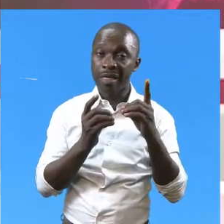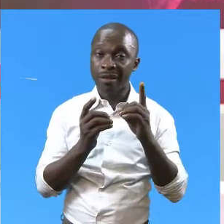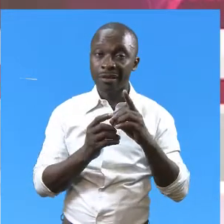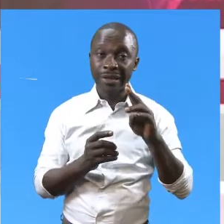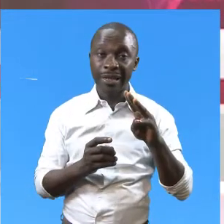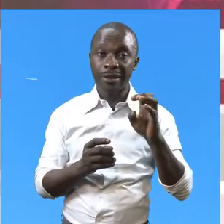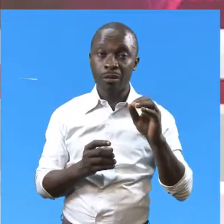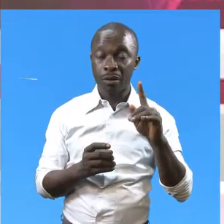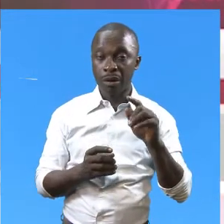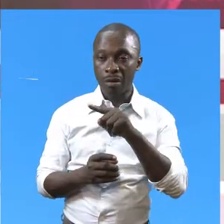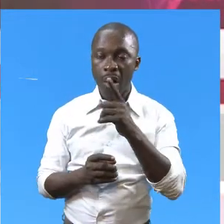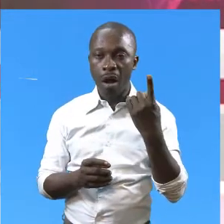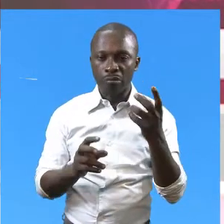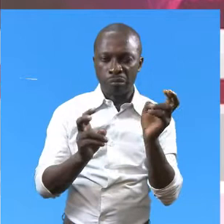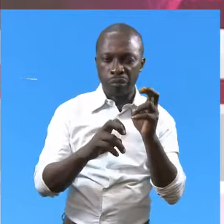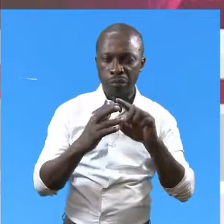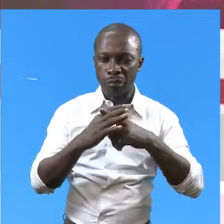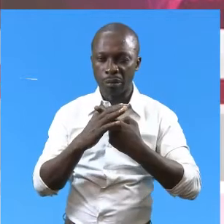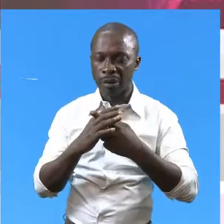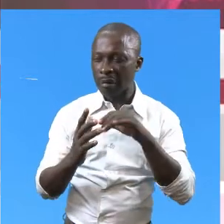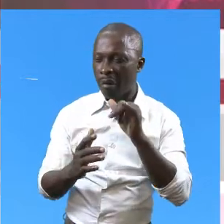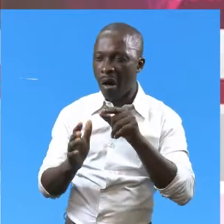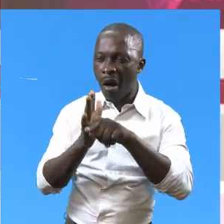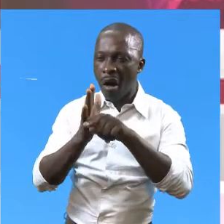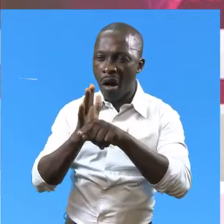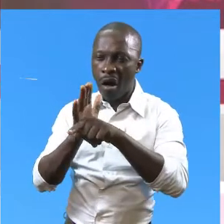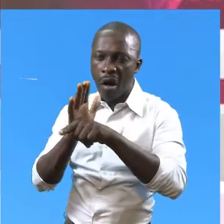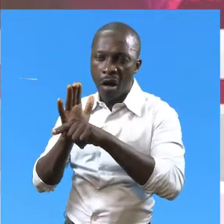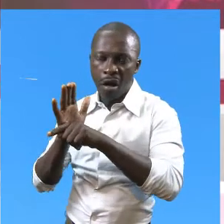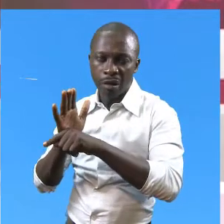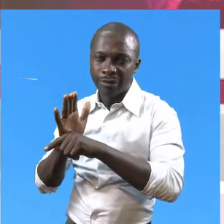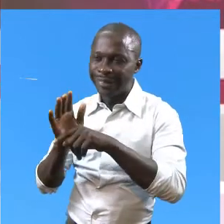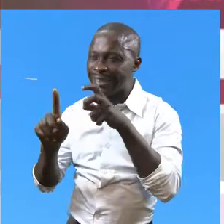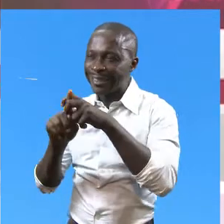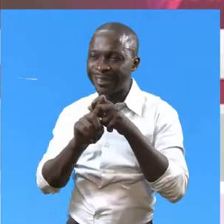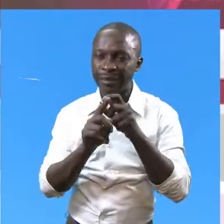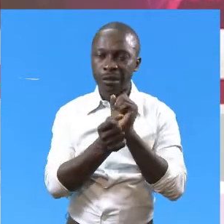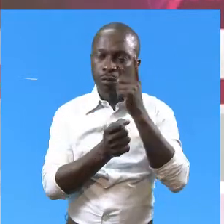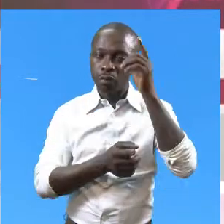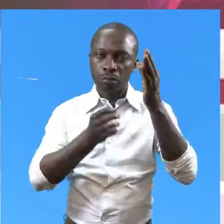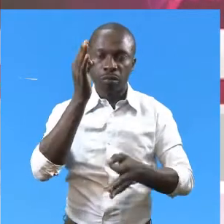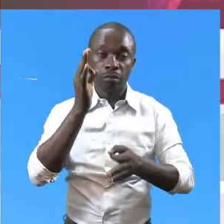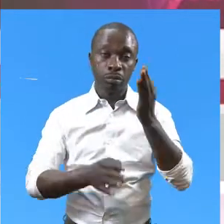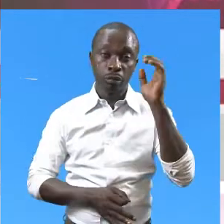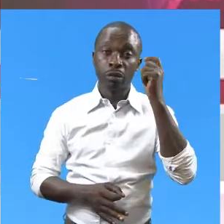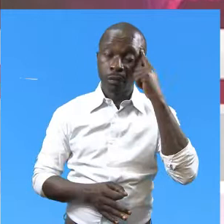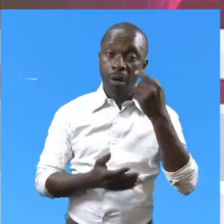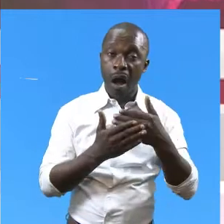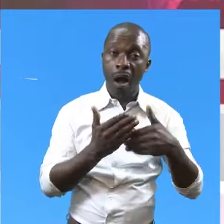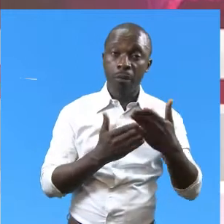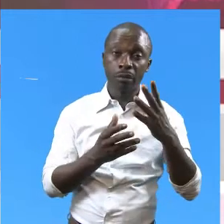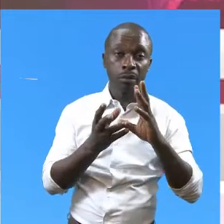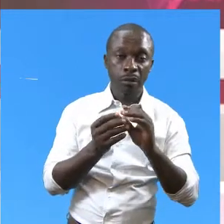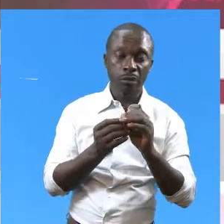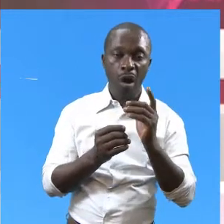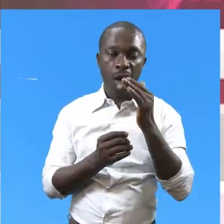une action de chasse à l'homme pour traduire les auteurs de ces actes en justice et le gouvernement a également déclaré que les mesures